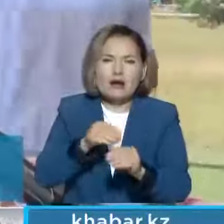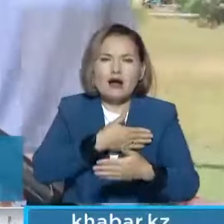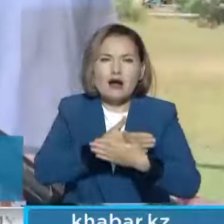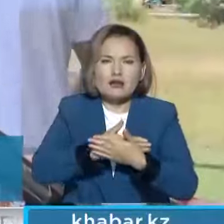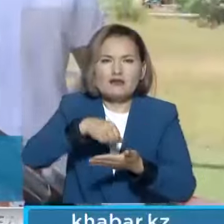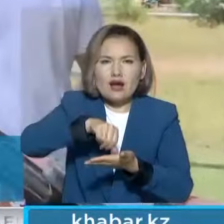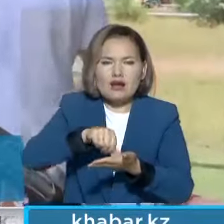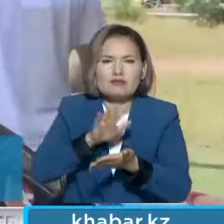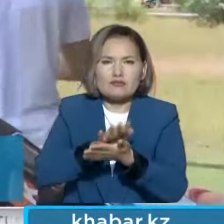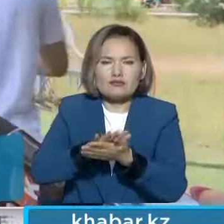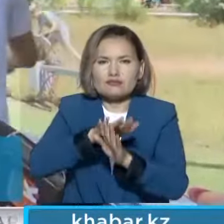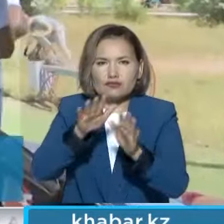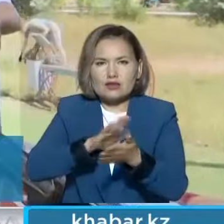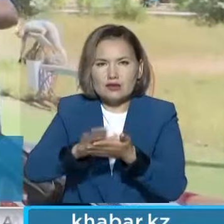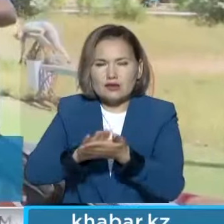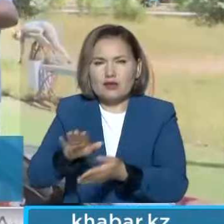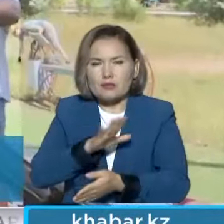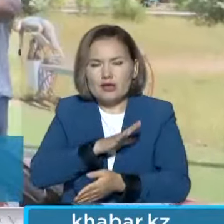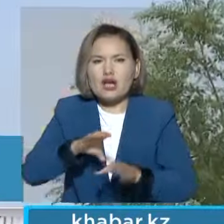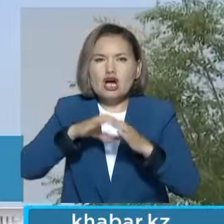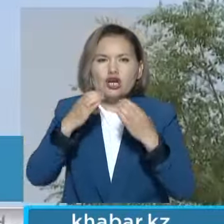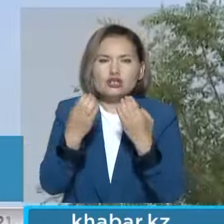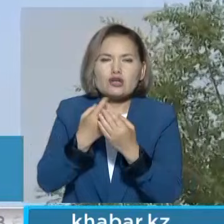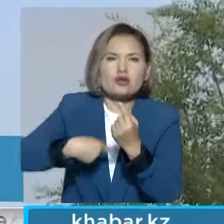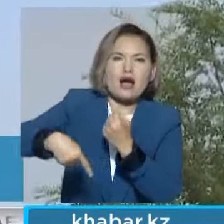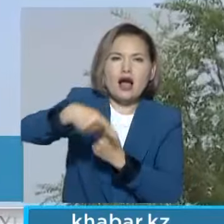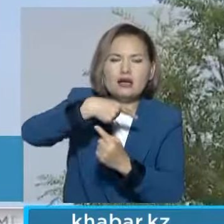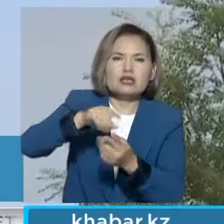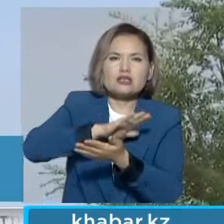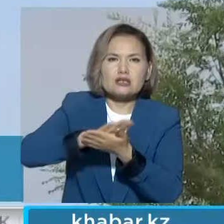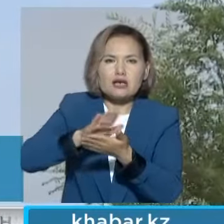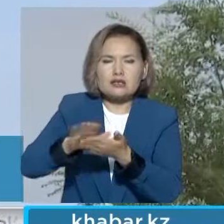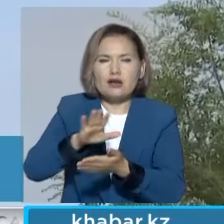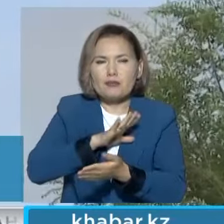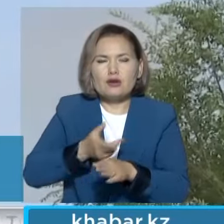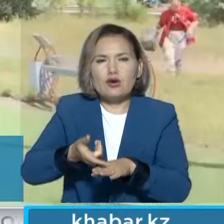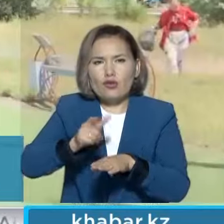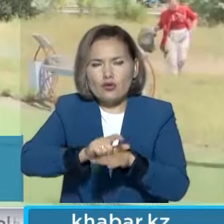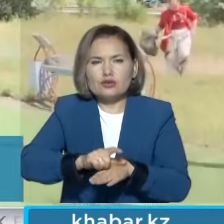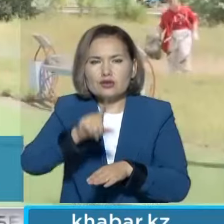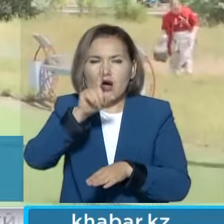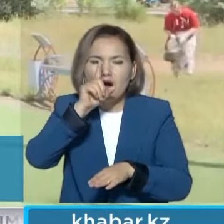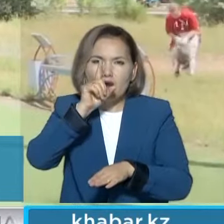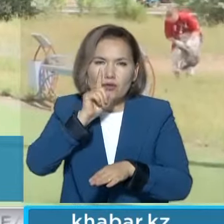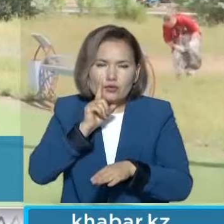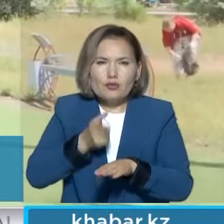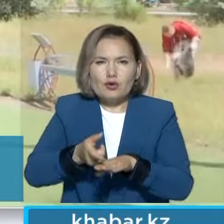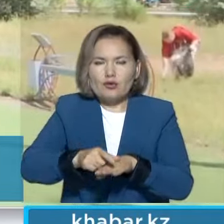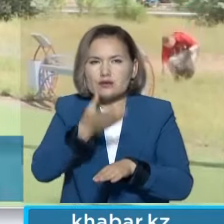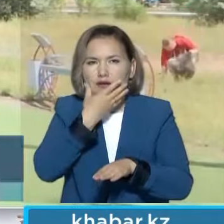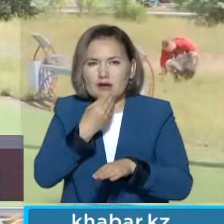Стадион жақтағы жерде шөп шауып, мусор жинап жатырмыз. Результаты білініп тұрады каждый